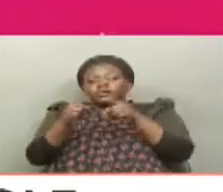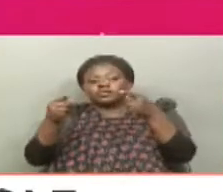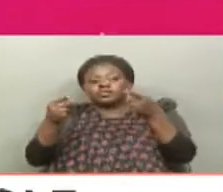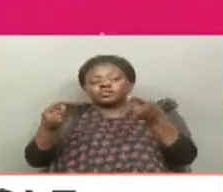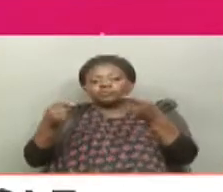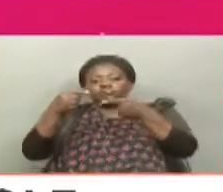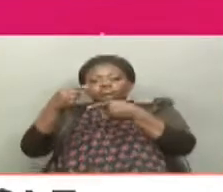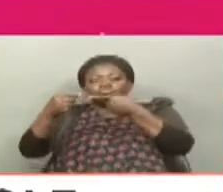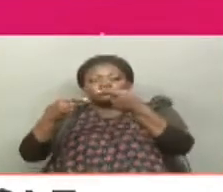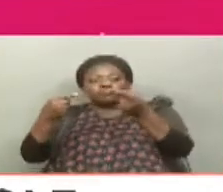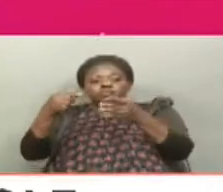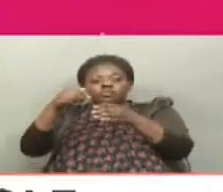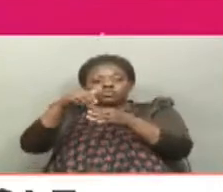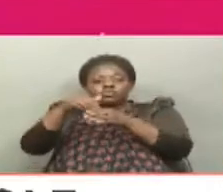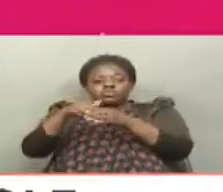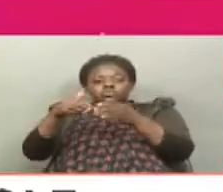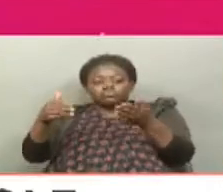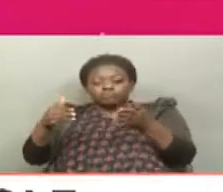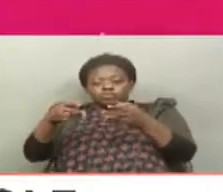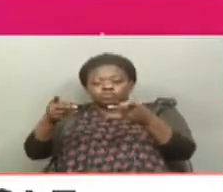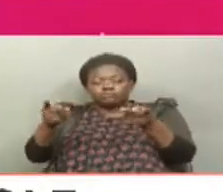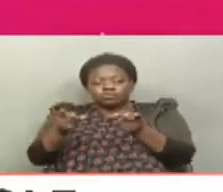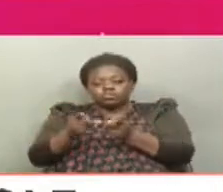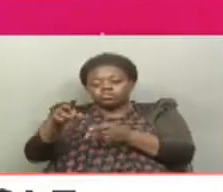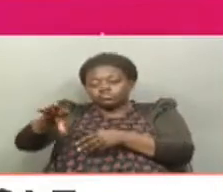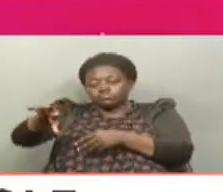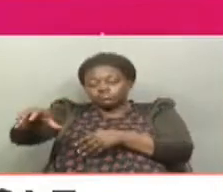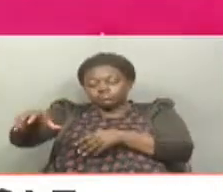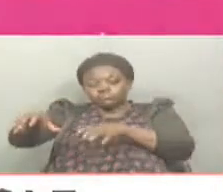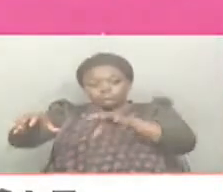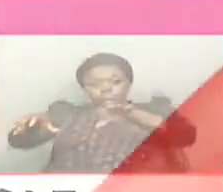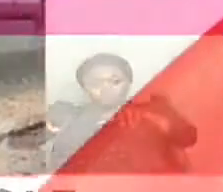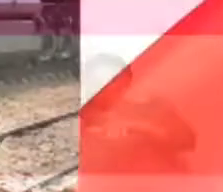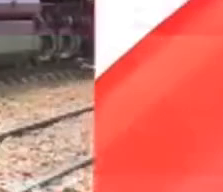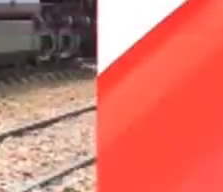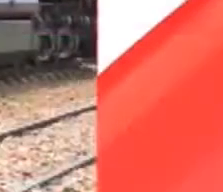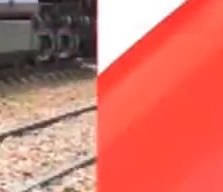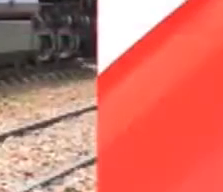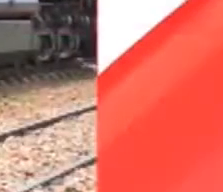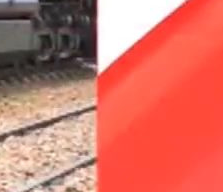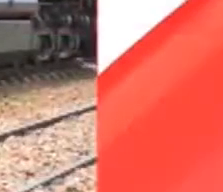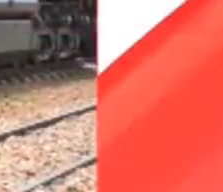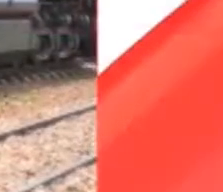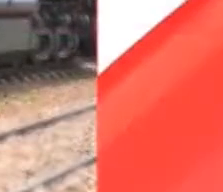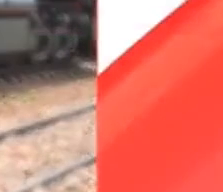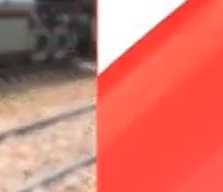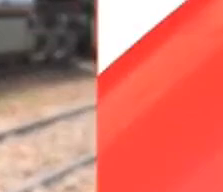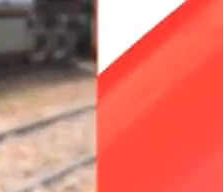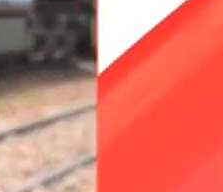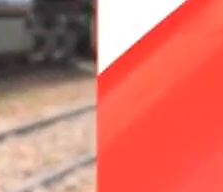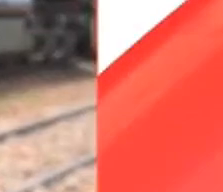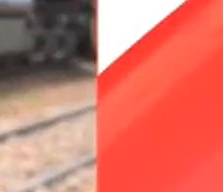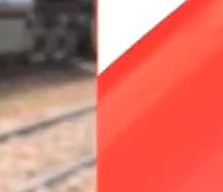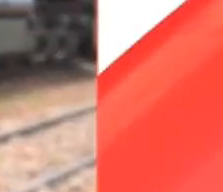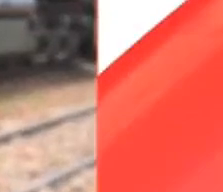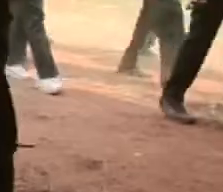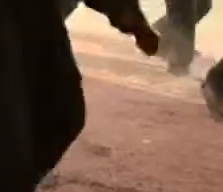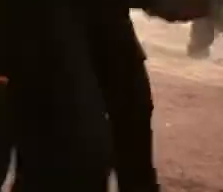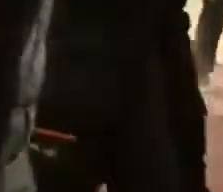kugenda maaso okwetoola ku station zonna mu ggwanga agakugu gaali omuka nga gawugiddwa Uganda Railway.